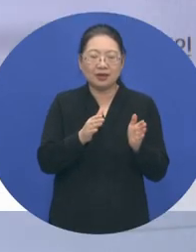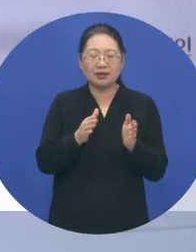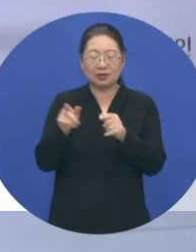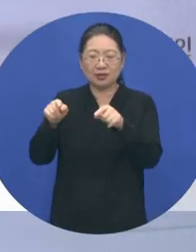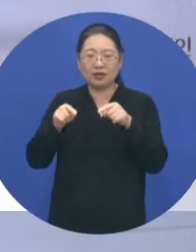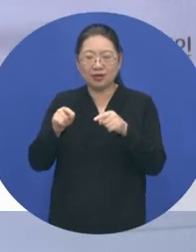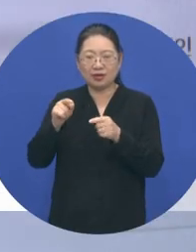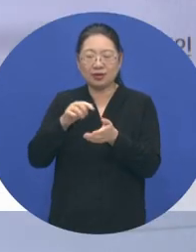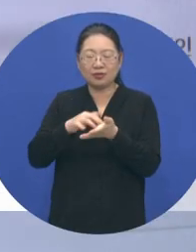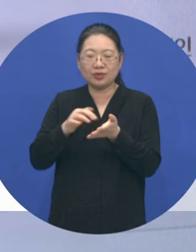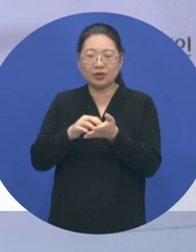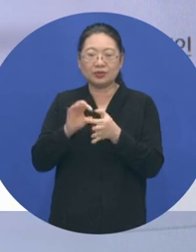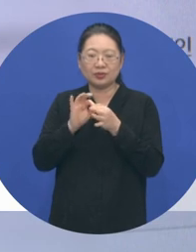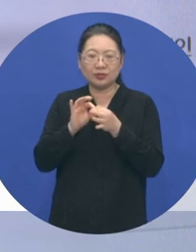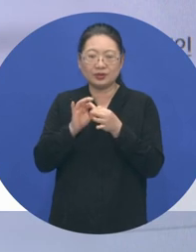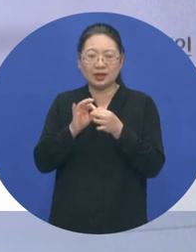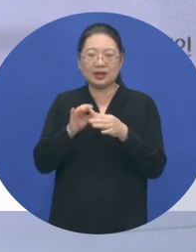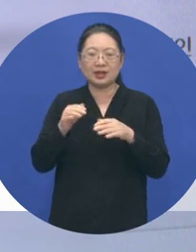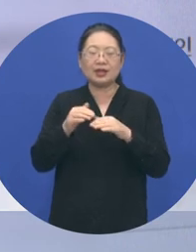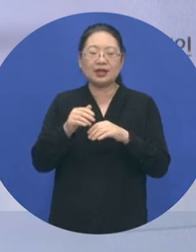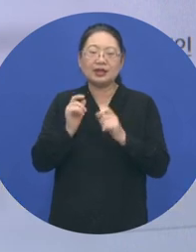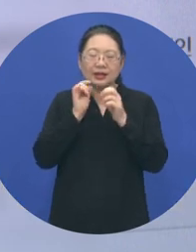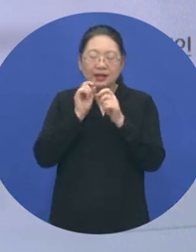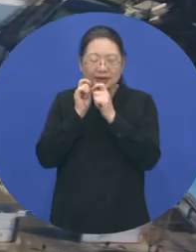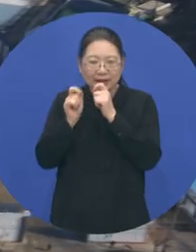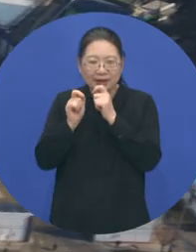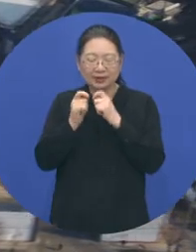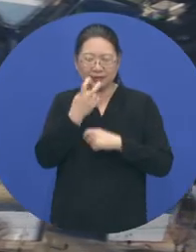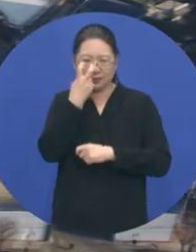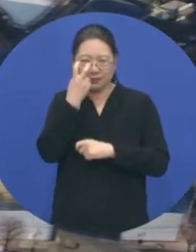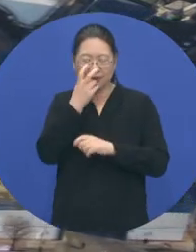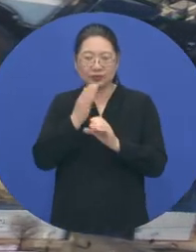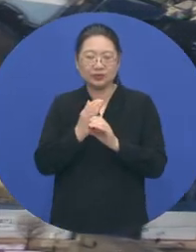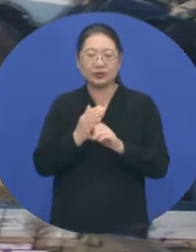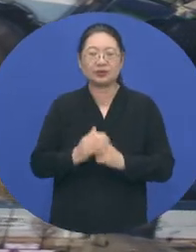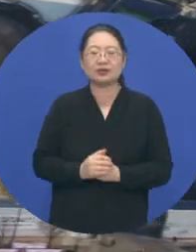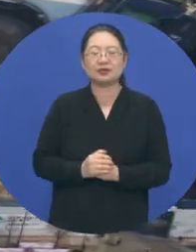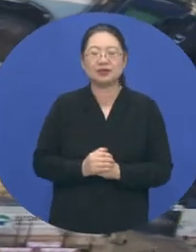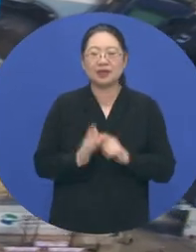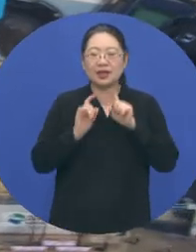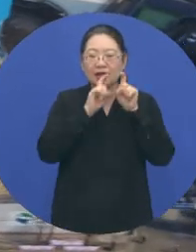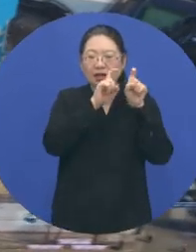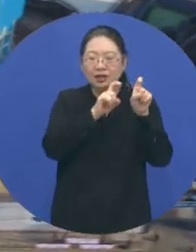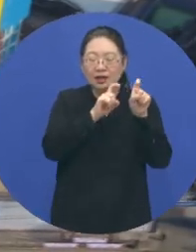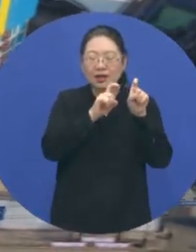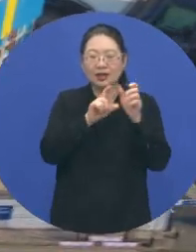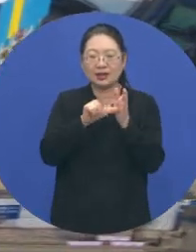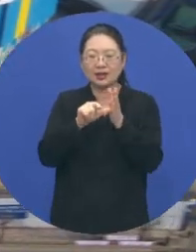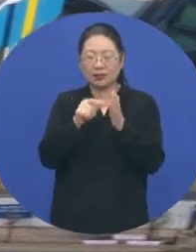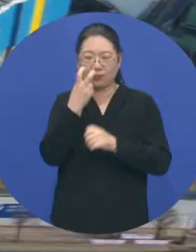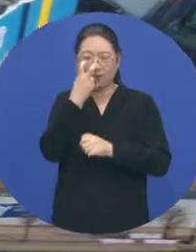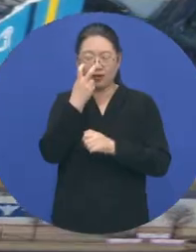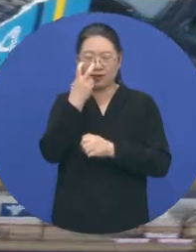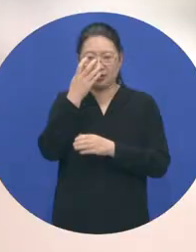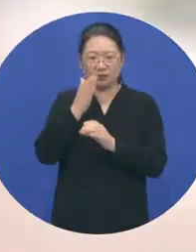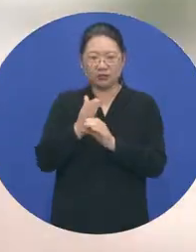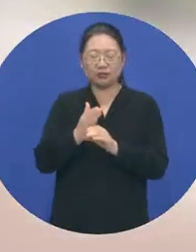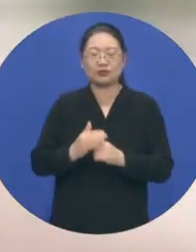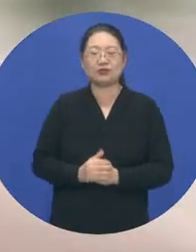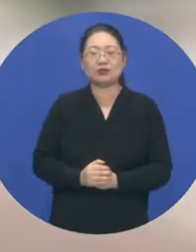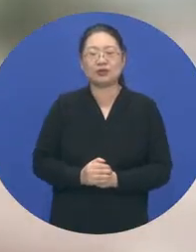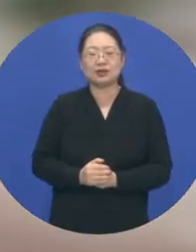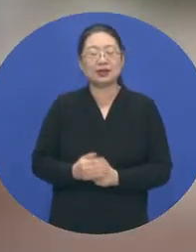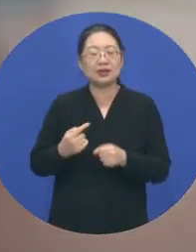이용해 기획부동산 거래 패턴을 잡아내는 겁니다 기획부동산 혐의 법인 의심 거를 실시간으로 모니터링하고 조사하고